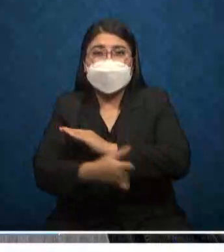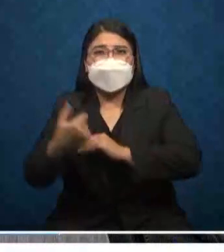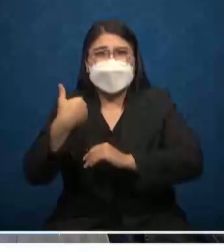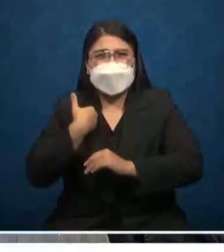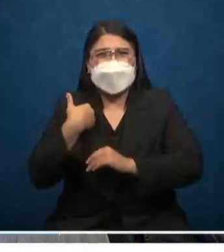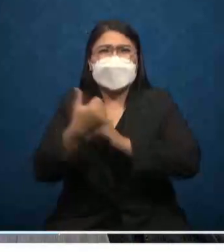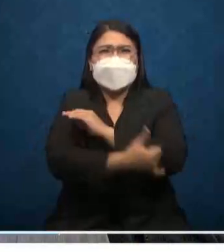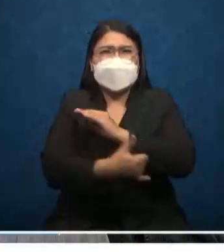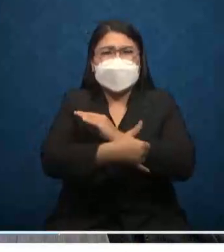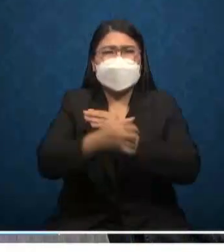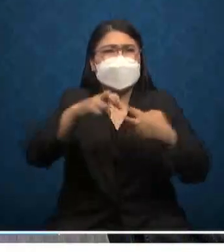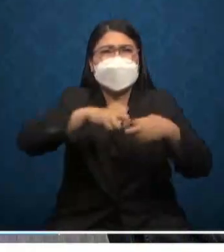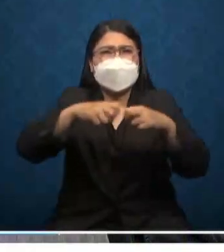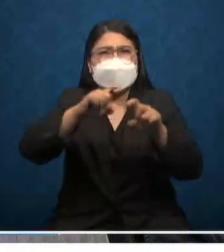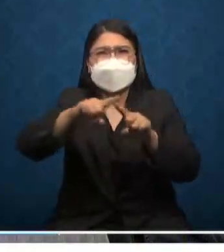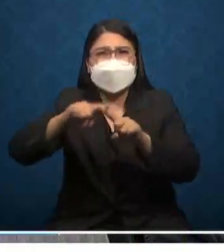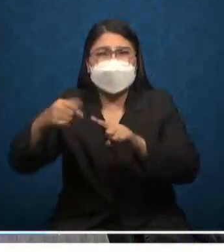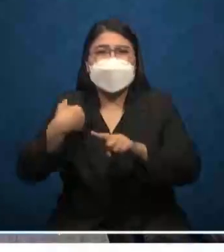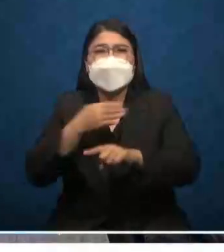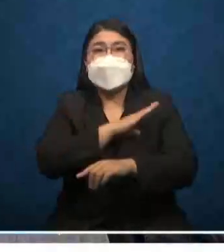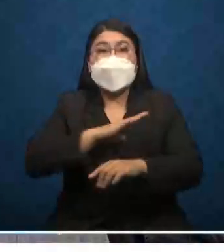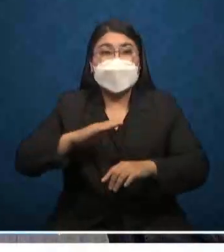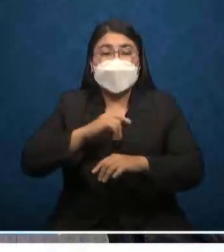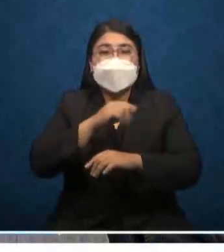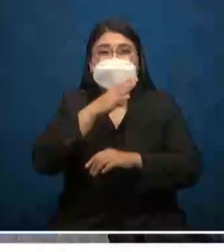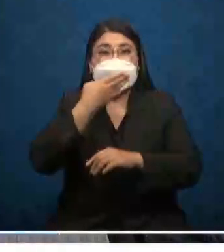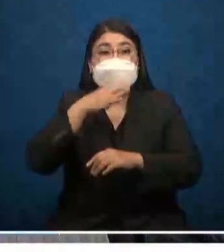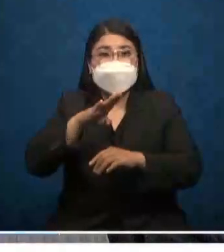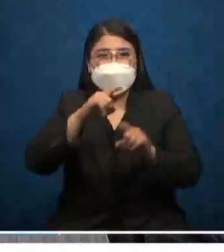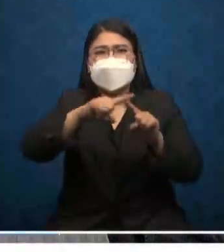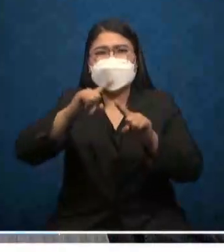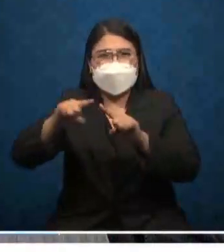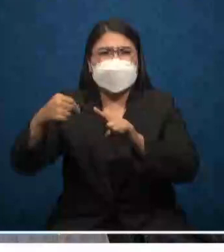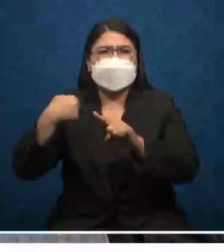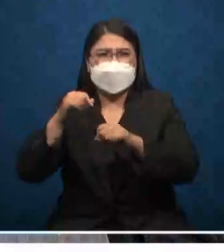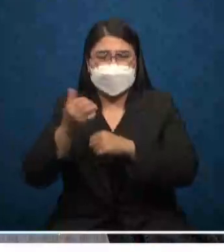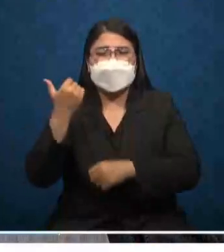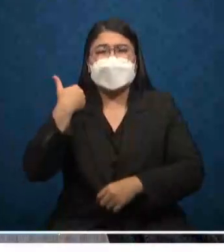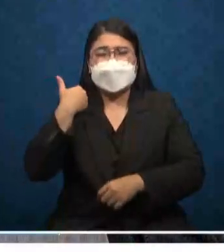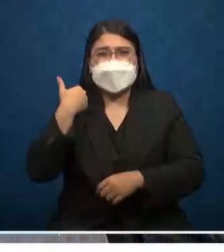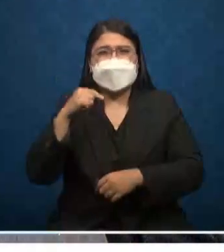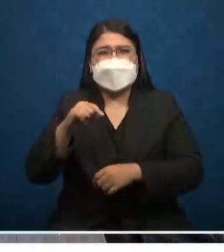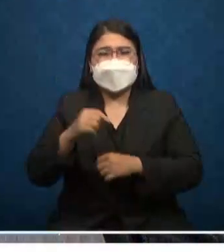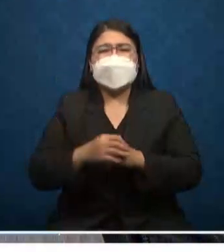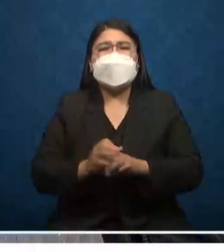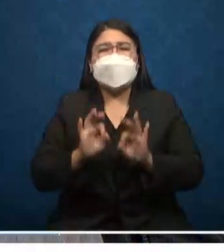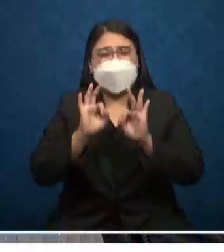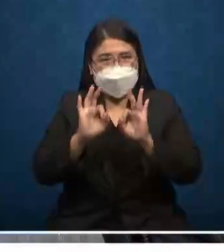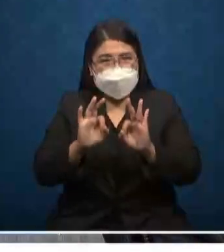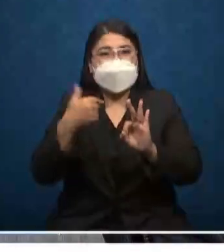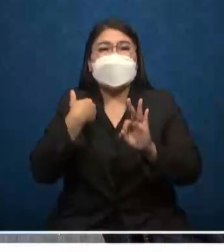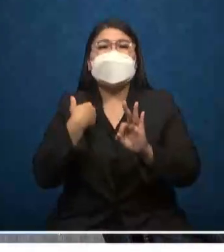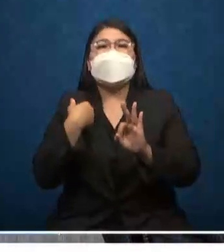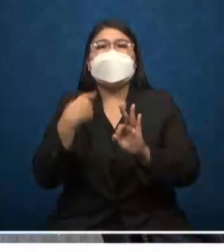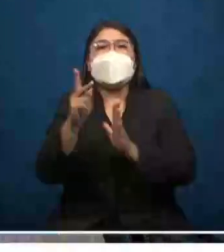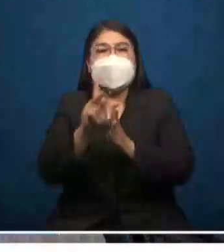หรือประเทศอื่นซึ่งก็เพื่อความสบายใจตรงนี้เราจึงไม่มีเวิร์ดดิ้งภาษาถ้อยคำนี้ไว้ในกฎหมายก็เป็นสิ่งที่ชัดเจนก็ขอบคุณทางผู้ชี้